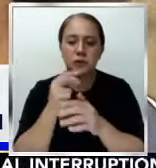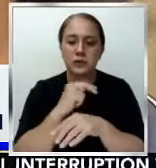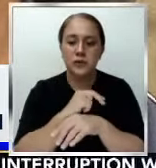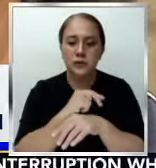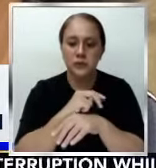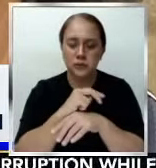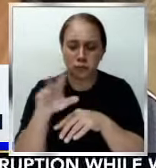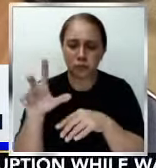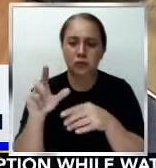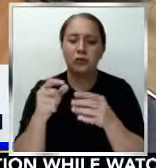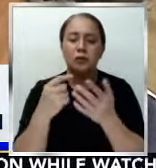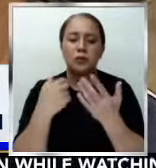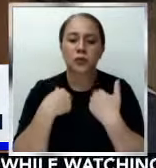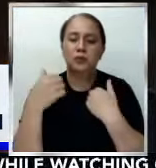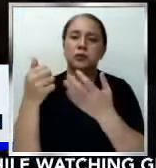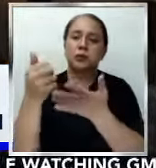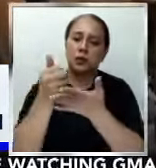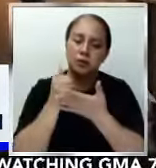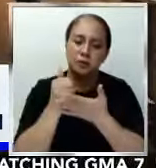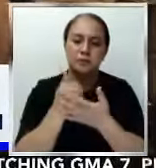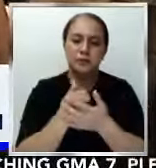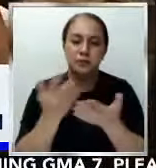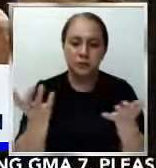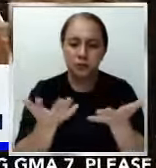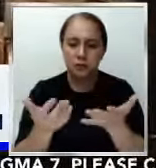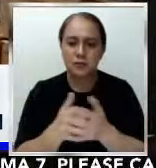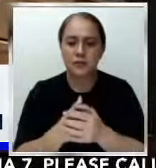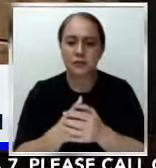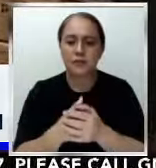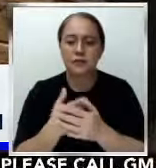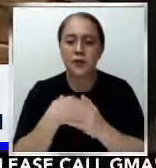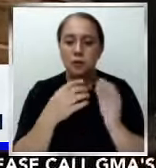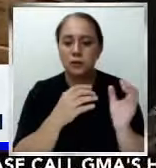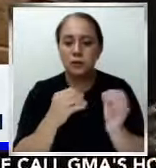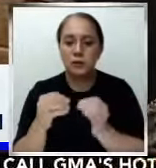rin po tumulong sa amin dito. Dahil sa Operation